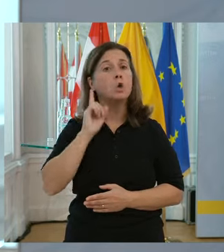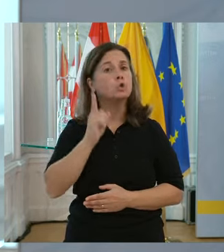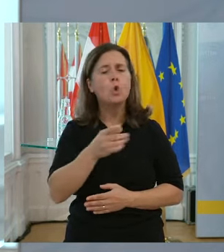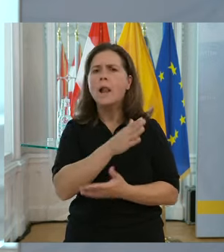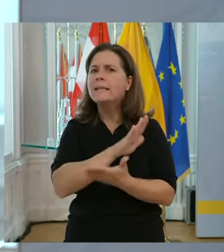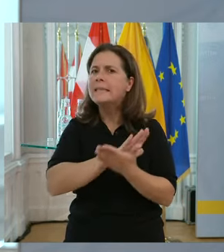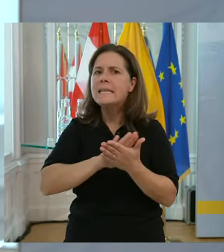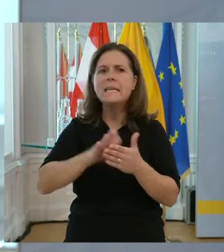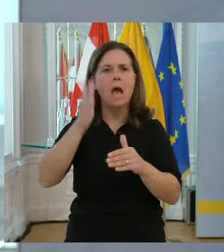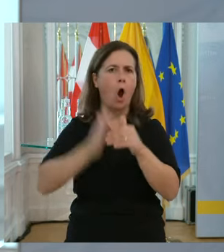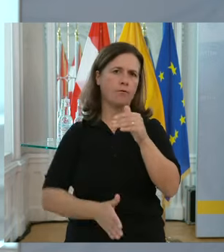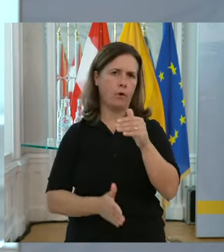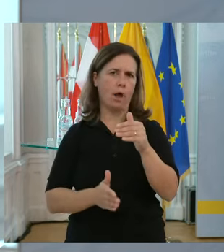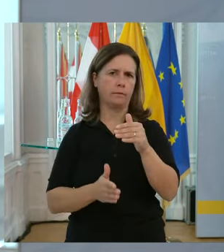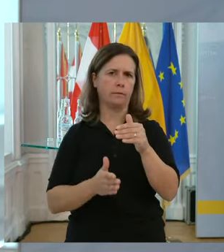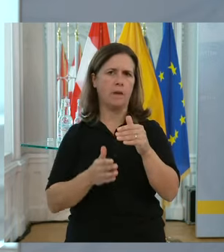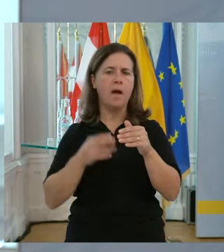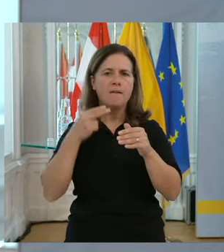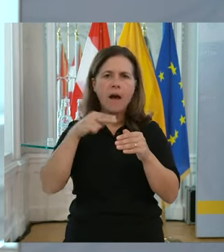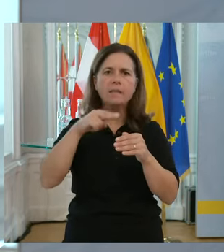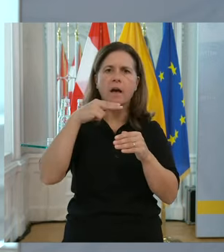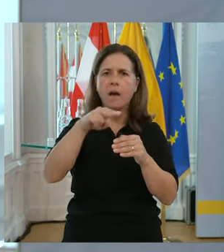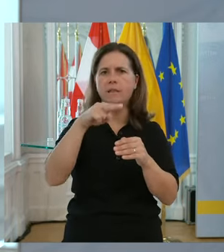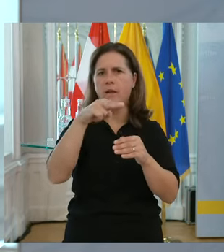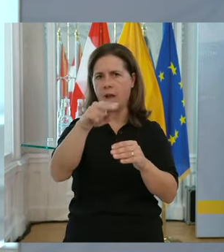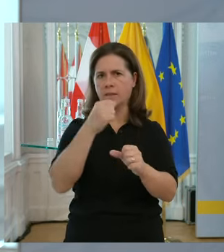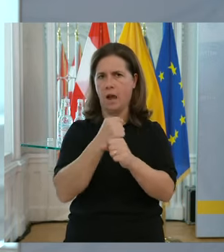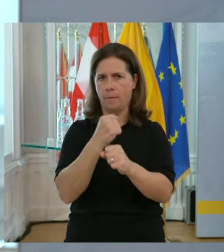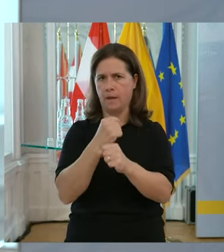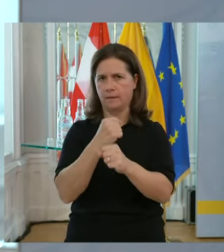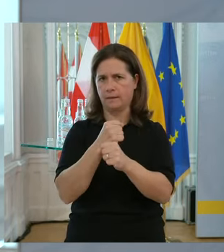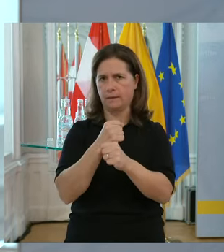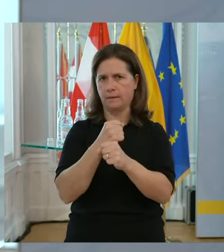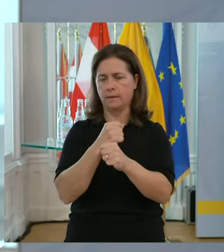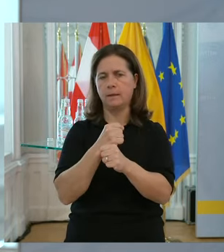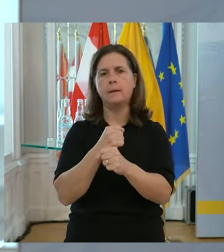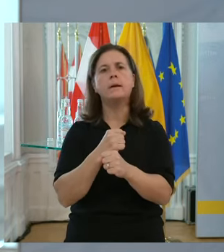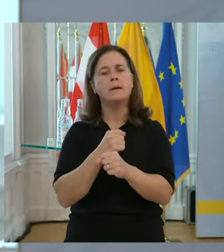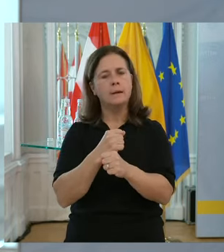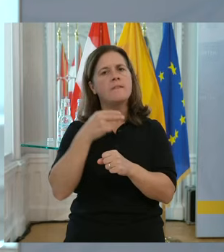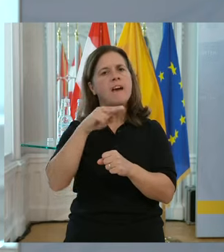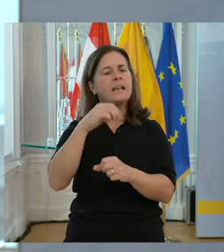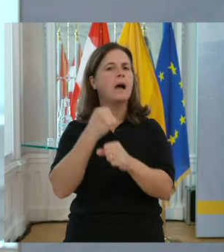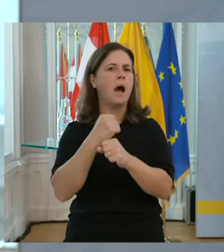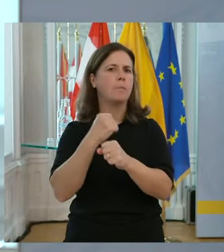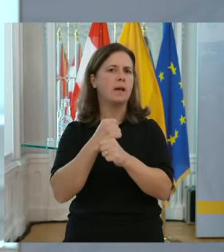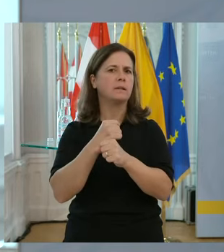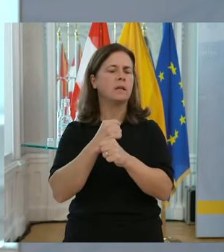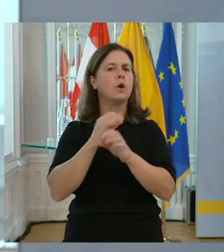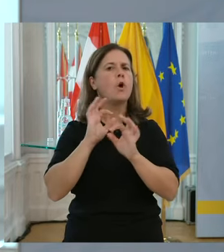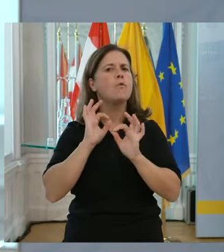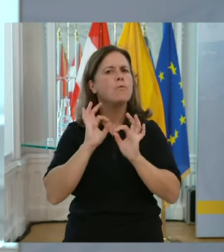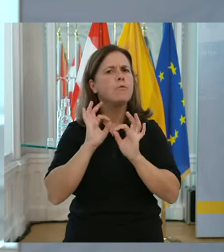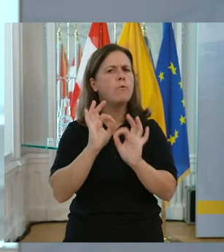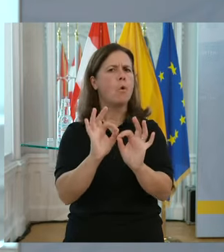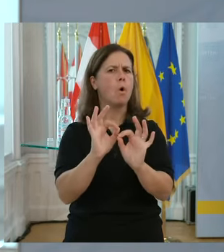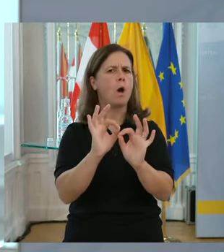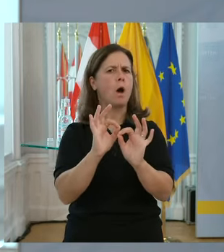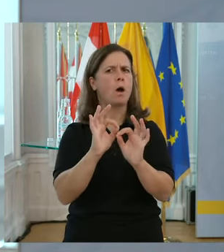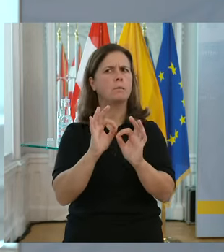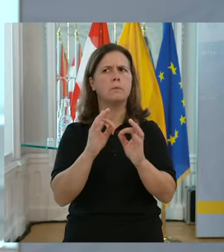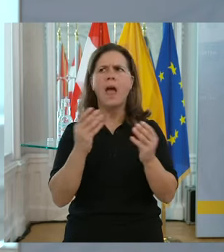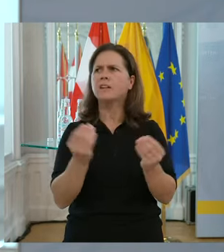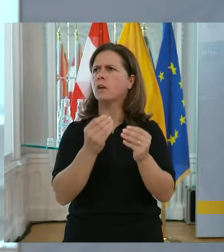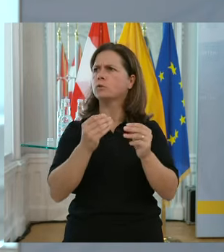nie aufhören, in die Richtung weiterzuarbeiten, nämlich weiterzuarbeiten für etwas, was